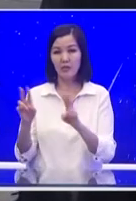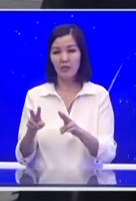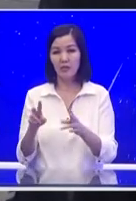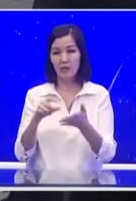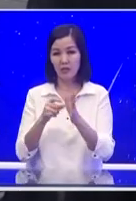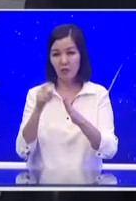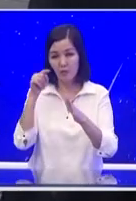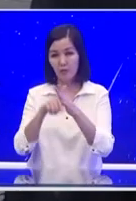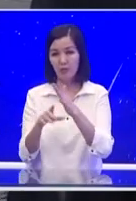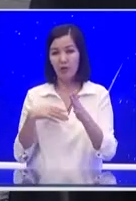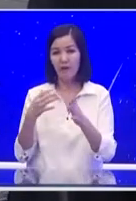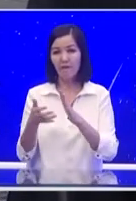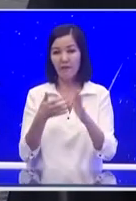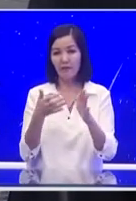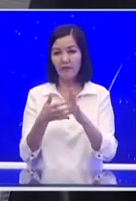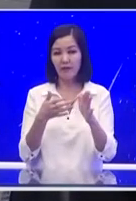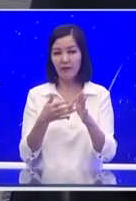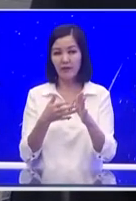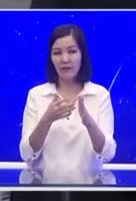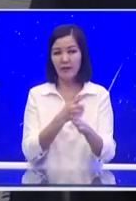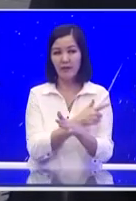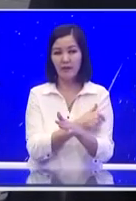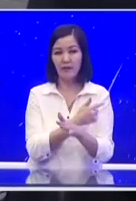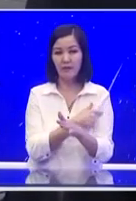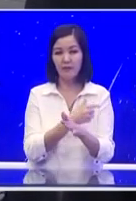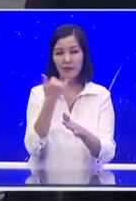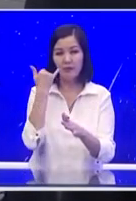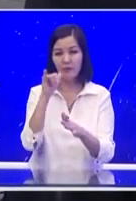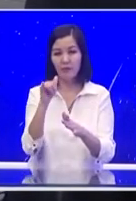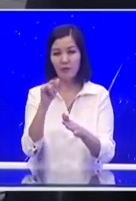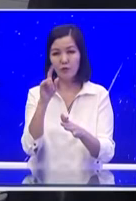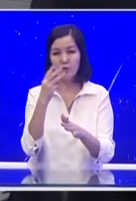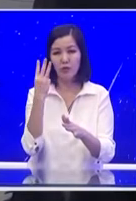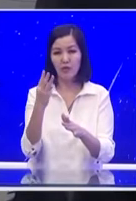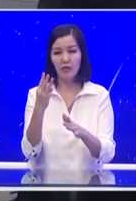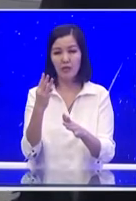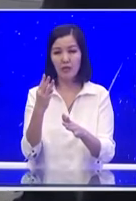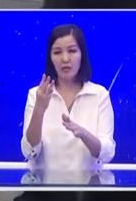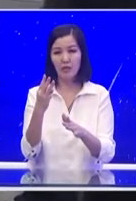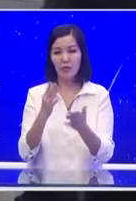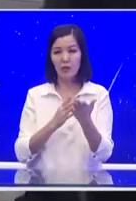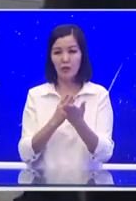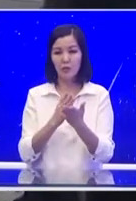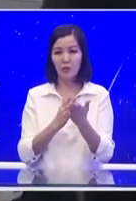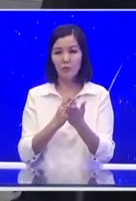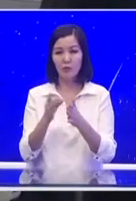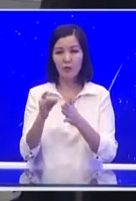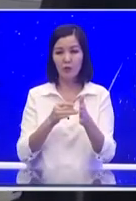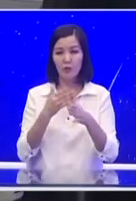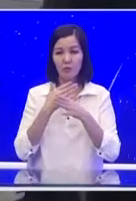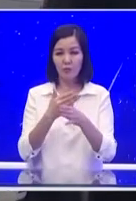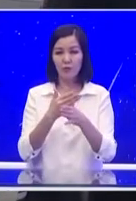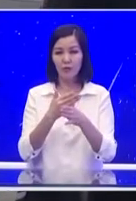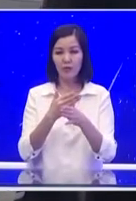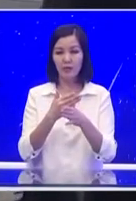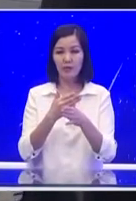машины. Вызывается по телефону, вызывается 103. значит, служба это, скорой